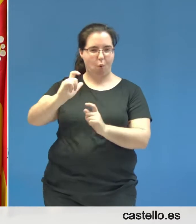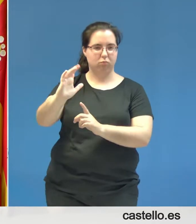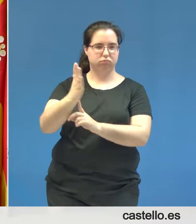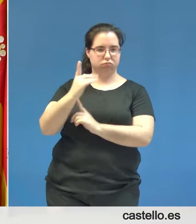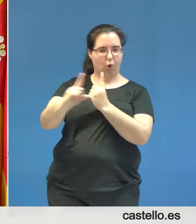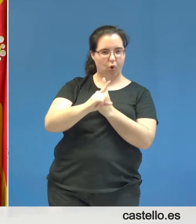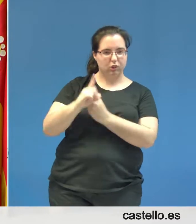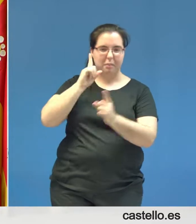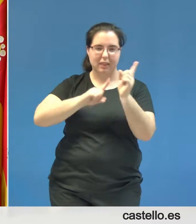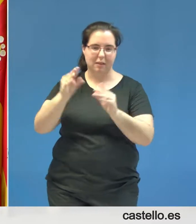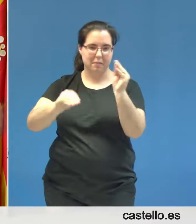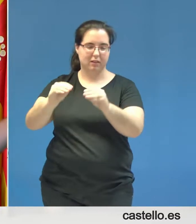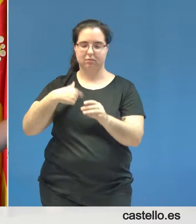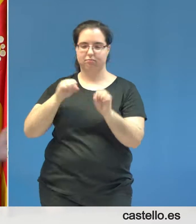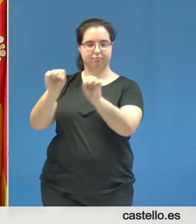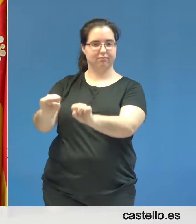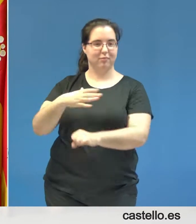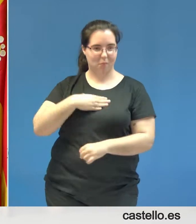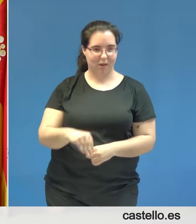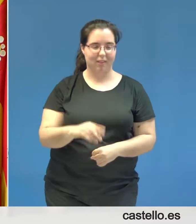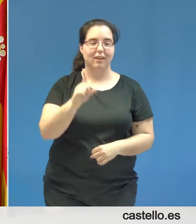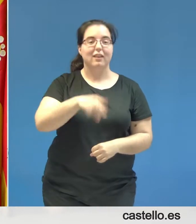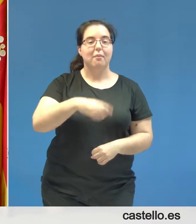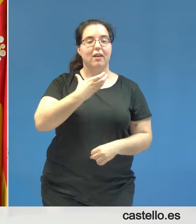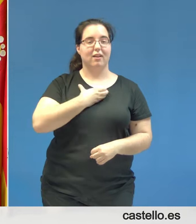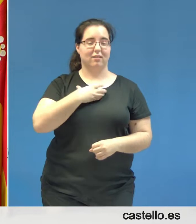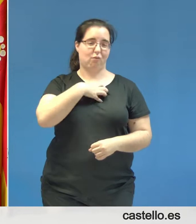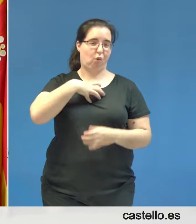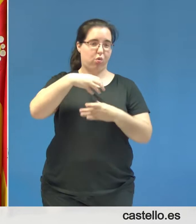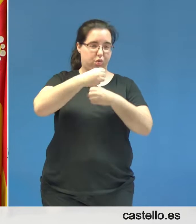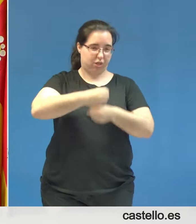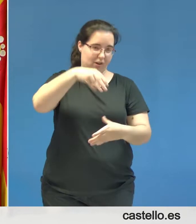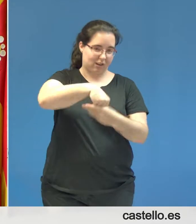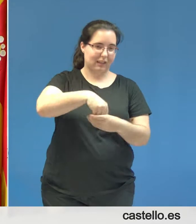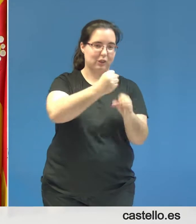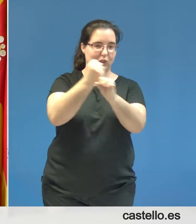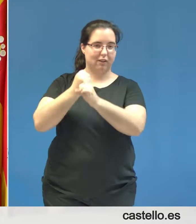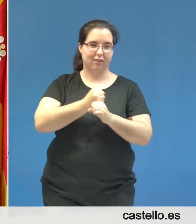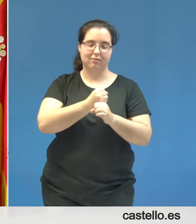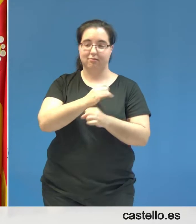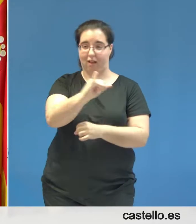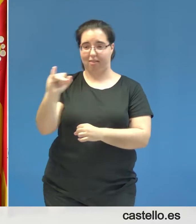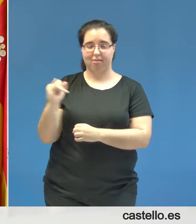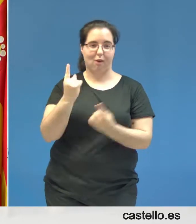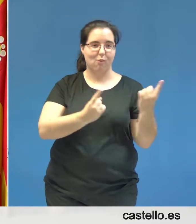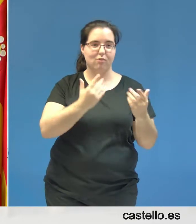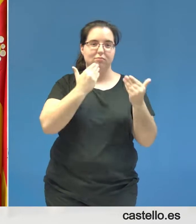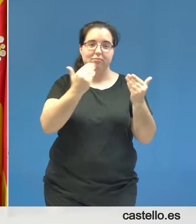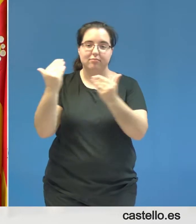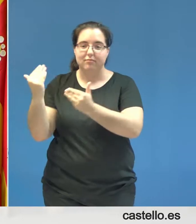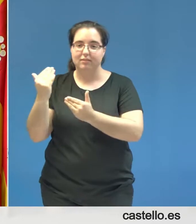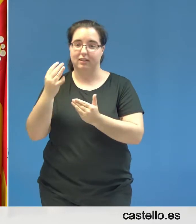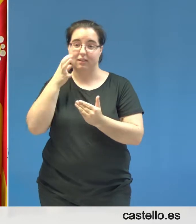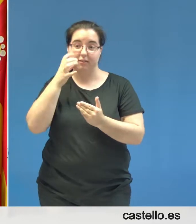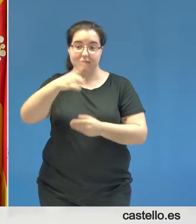les mentides. Gràcies als funcionaris de la casa, alguns esteu per ací, per fer que malgrat els polítics tot això